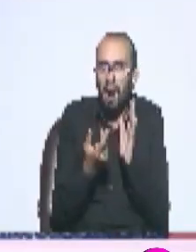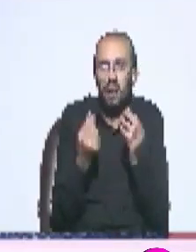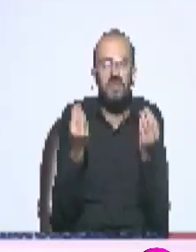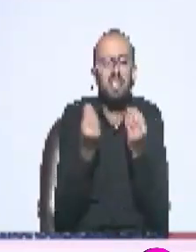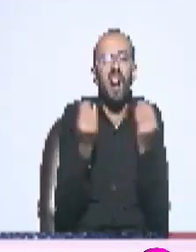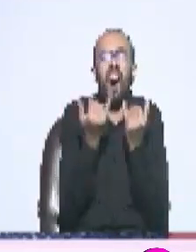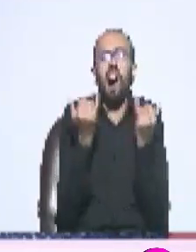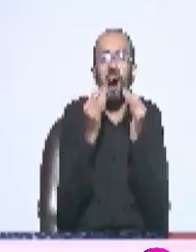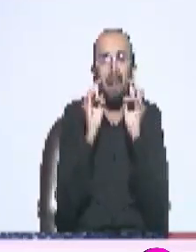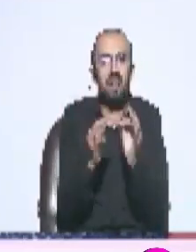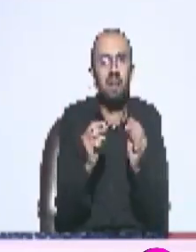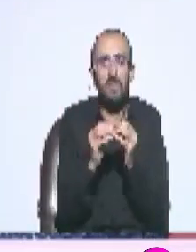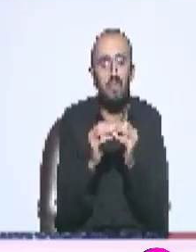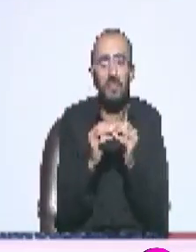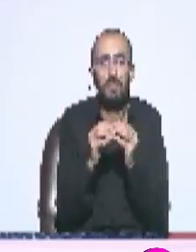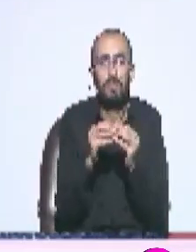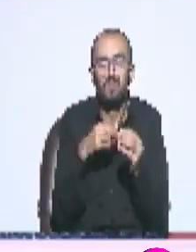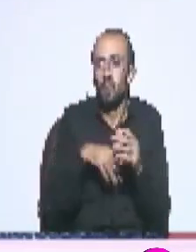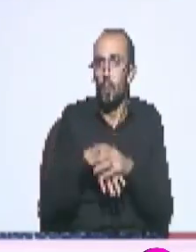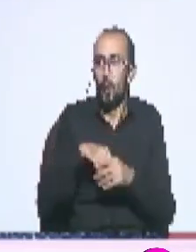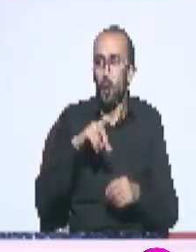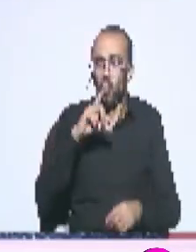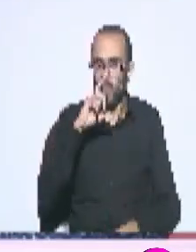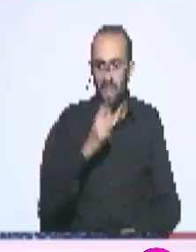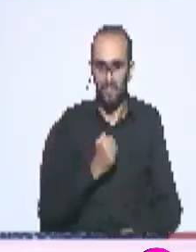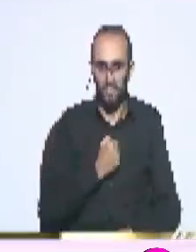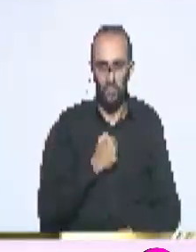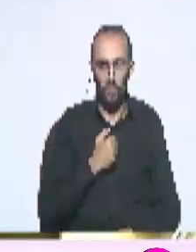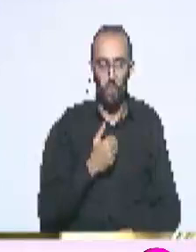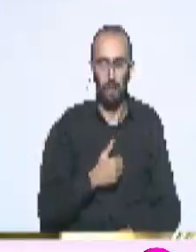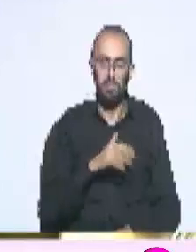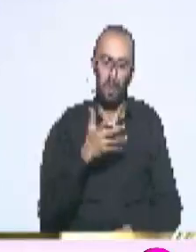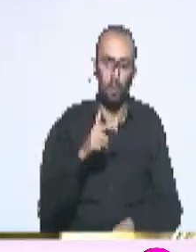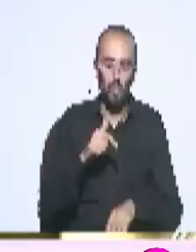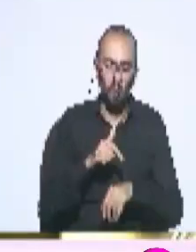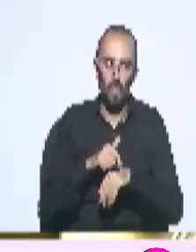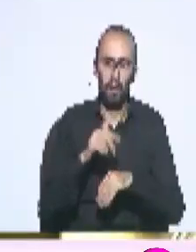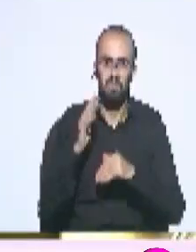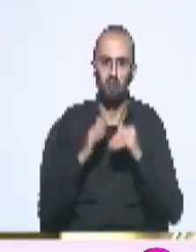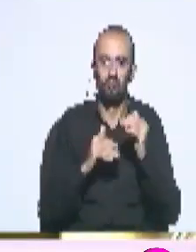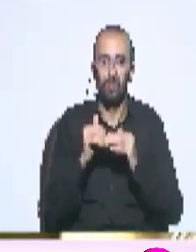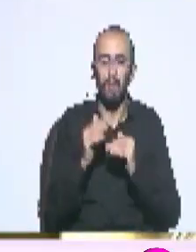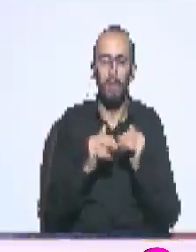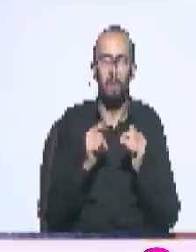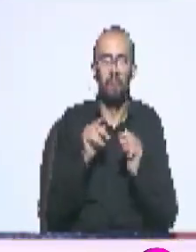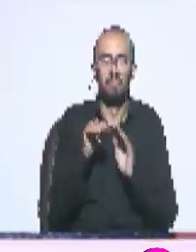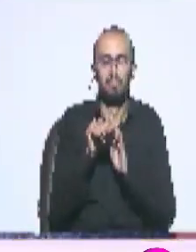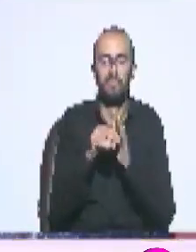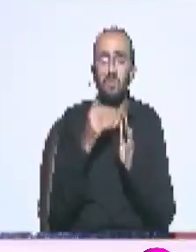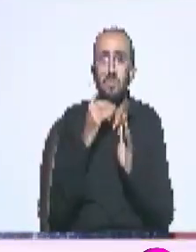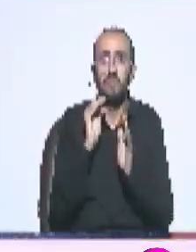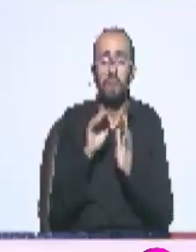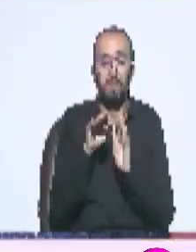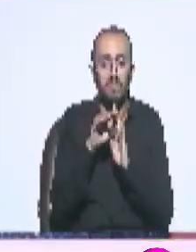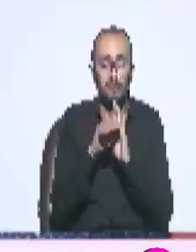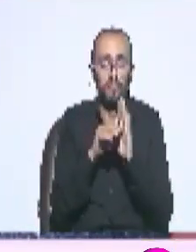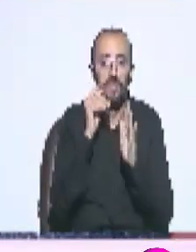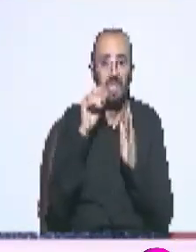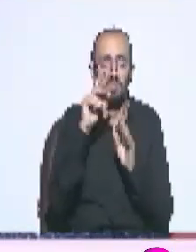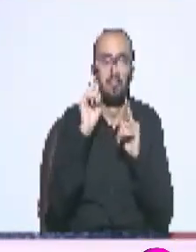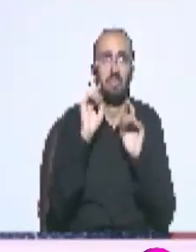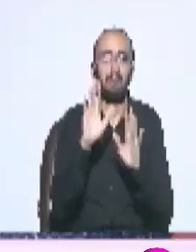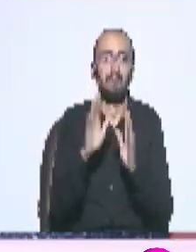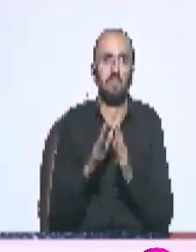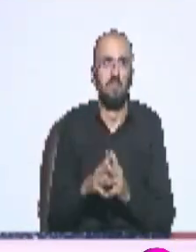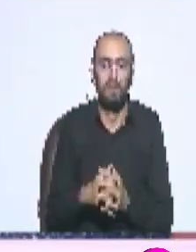البساطه نحط وقت لنفسنا جوه الحاجات دي او مش مرتب وقتي كمان طبعا البلان دي بتفاجئ الناس